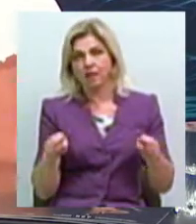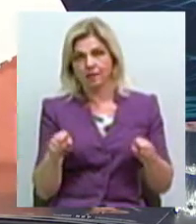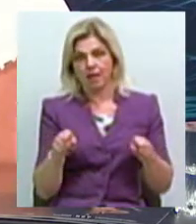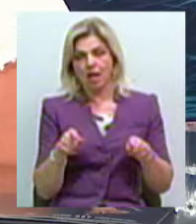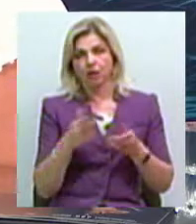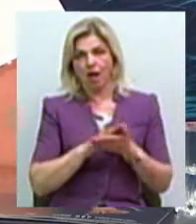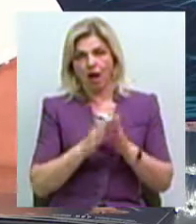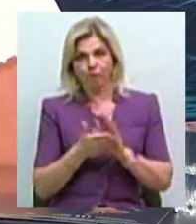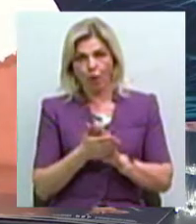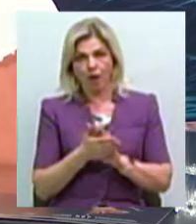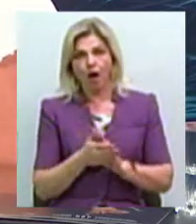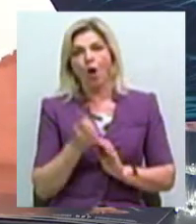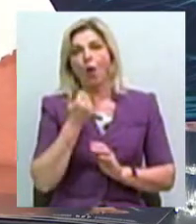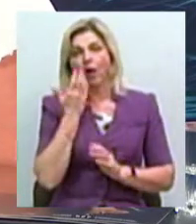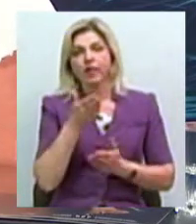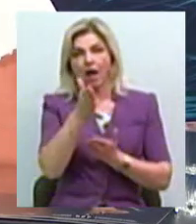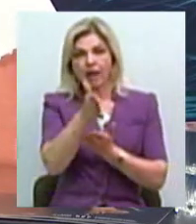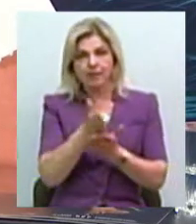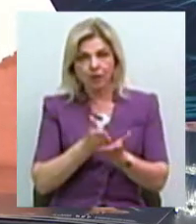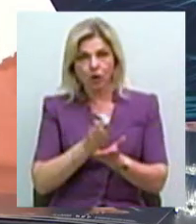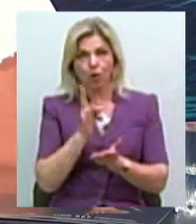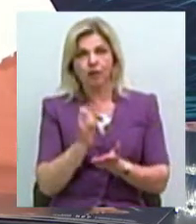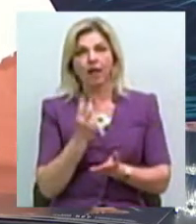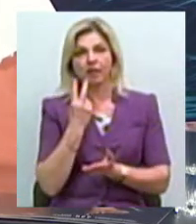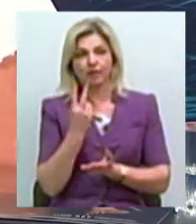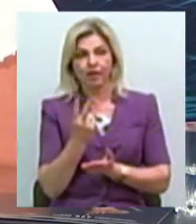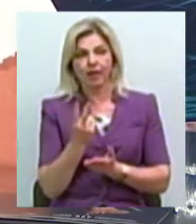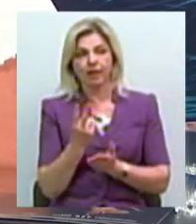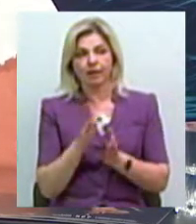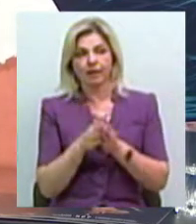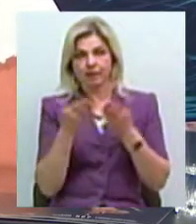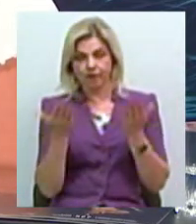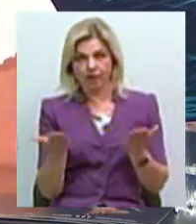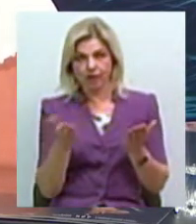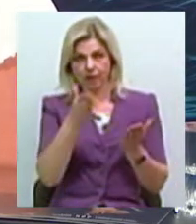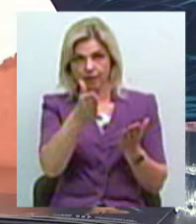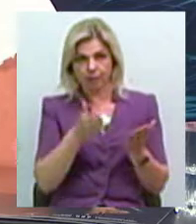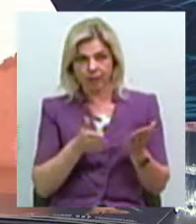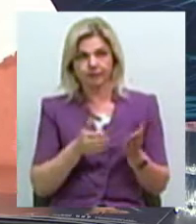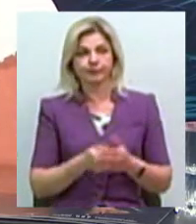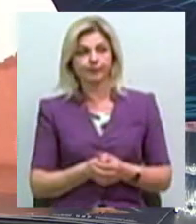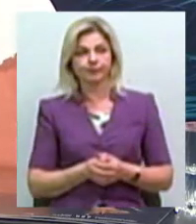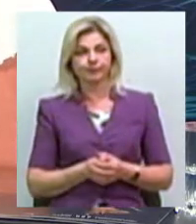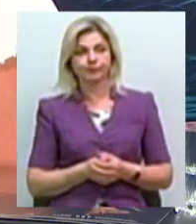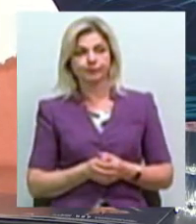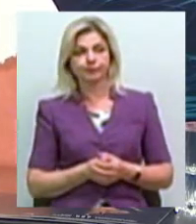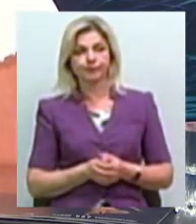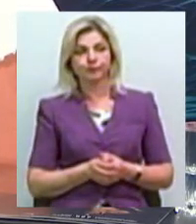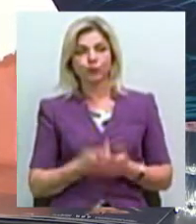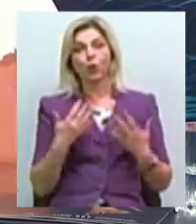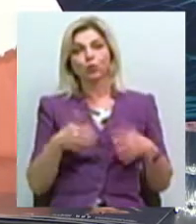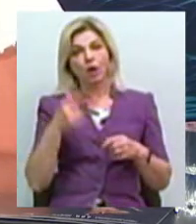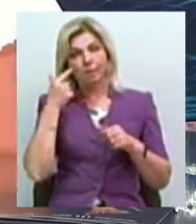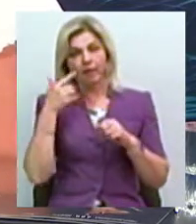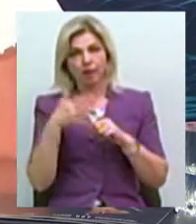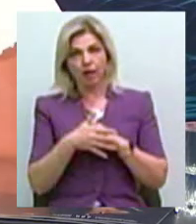Вот. Когда он разделен на две страницы, ну, страница разделена на две части, он уже, да, уже понятно,